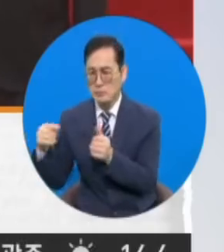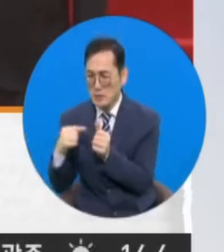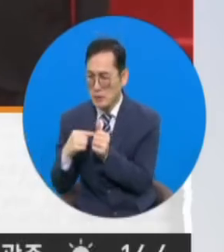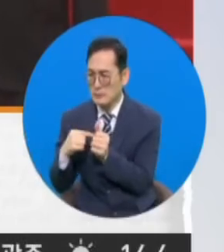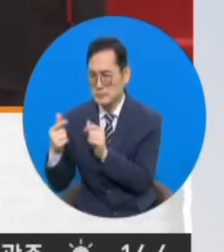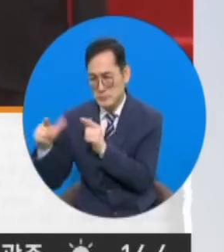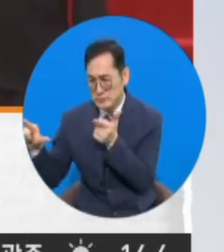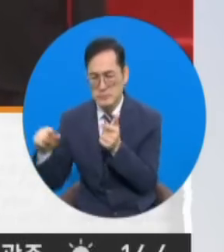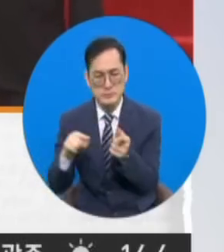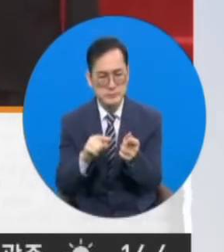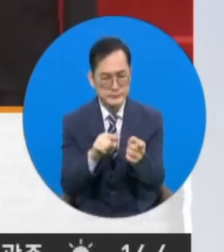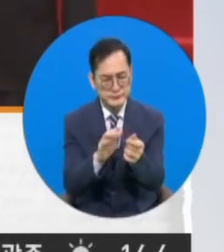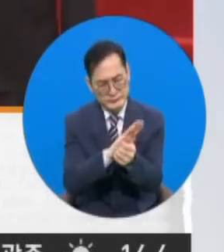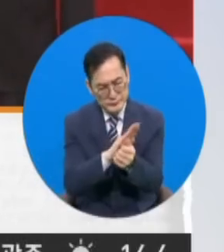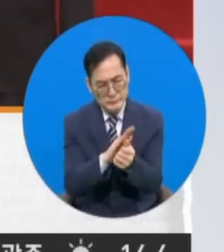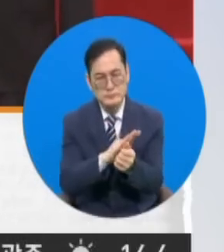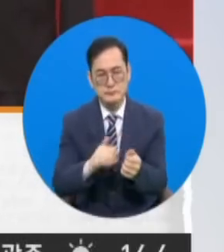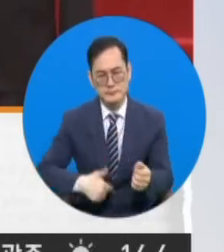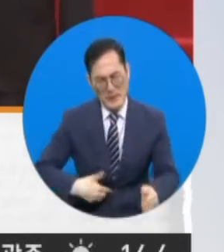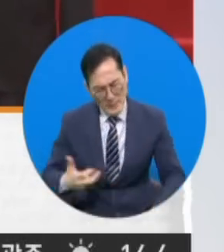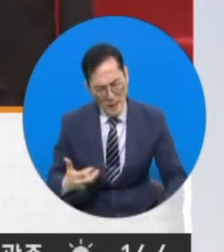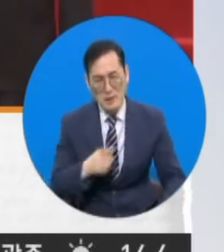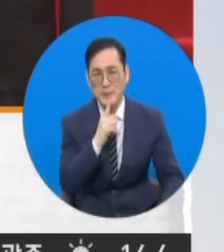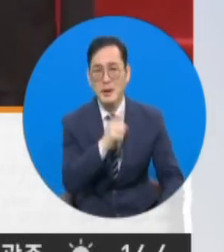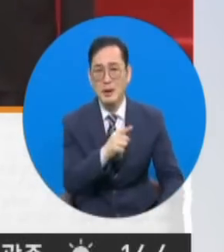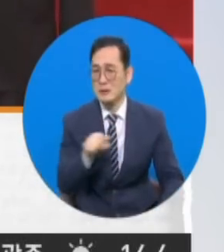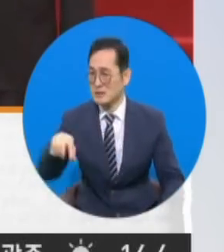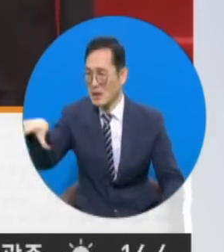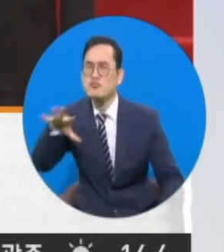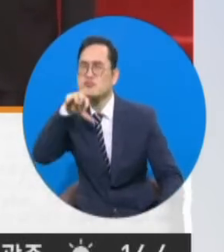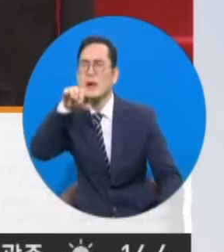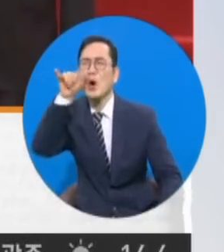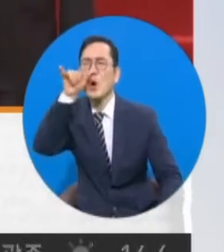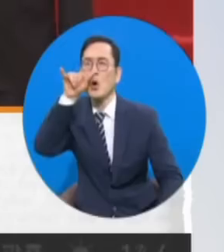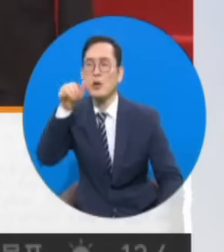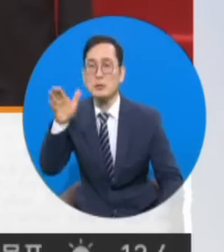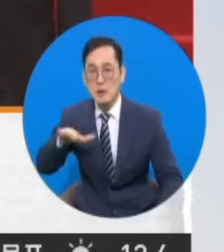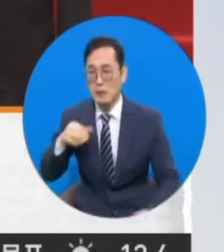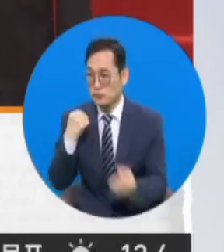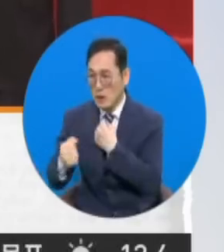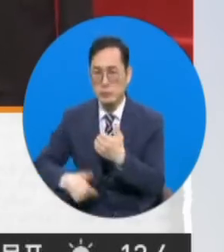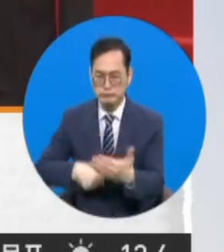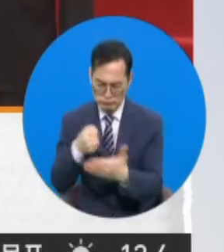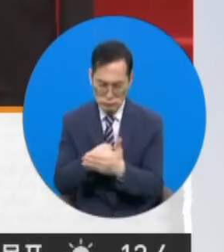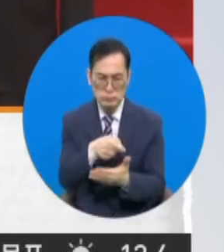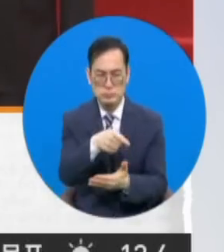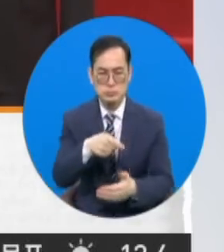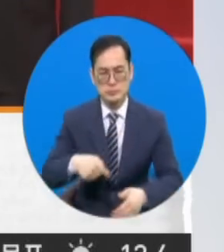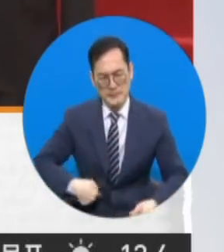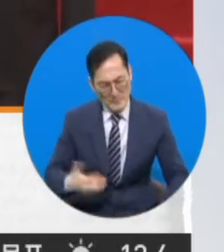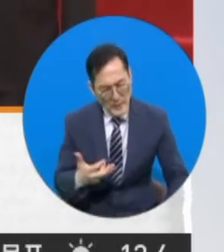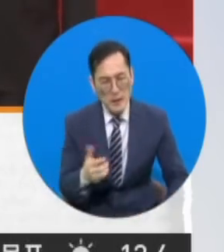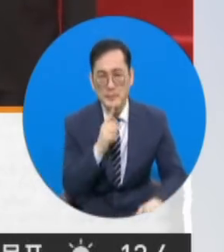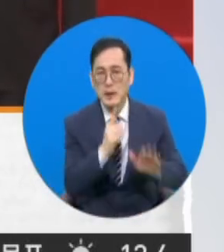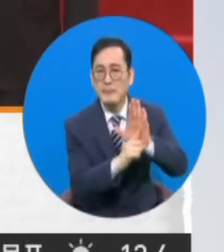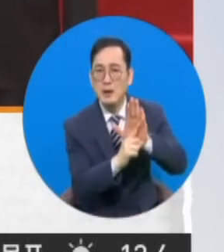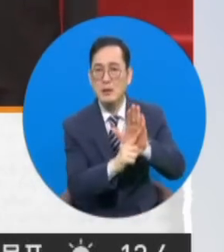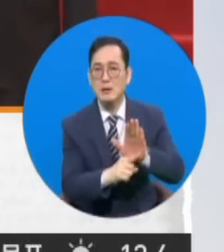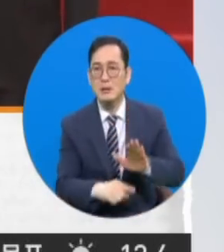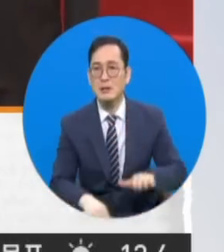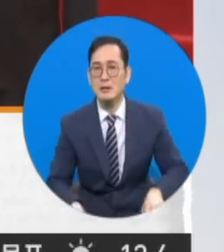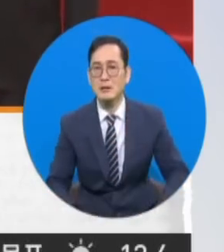빵셔틀이라고 비난할 것이 아니고 어쨌든 한일 정상이 굉장히 큰 결단을 하고 여기에 대한 회담을 이어나갔다는 것 자체에